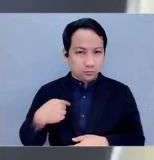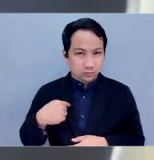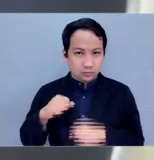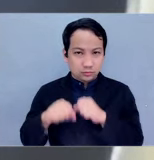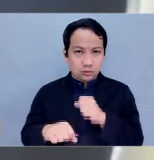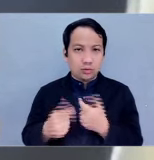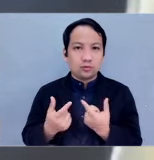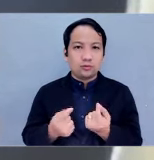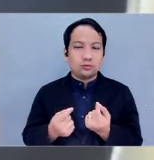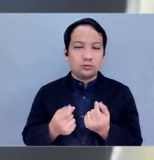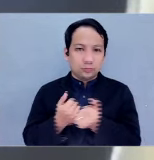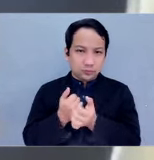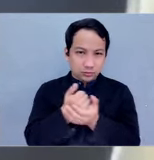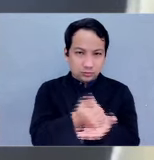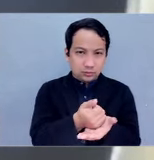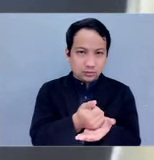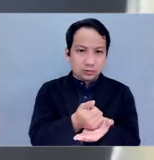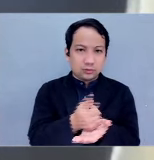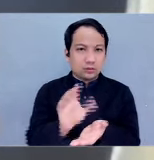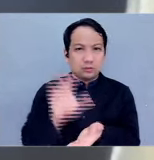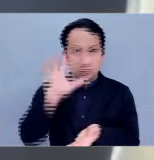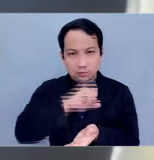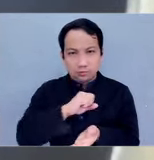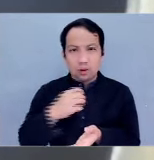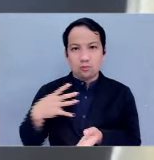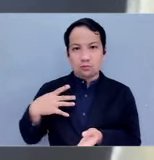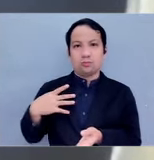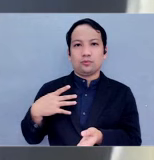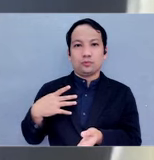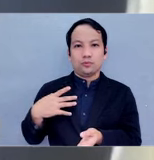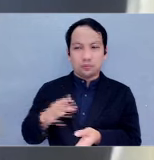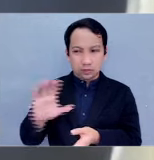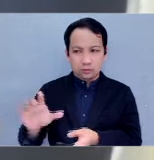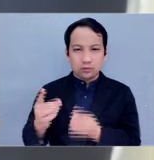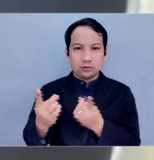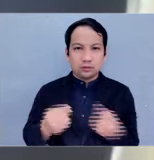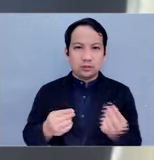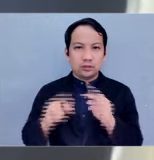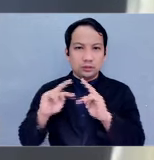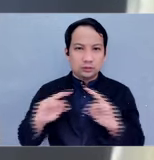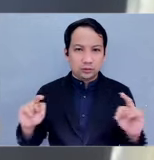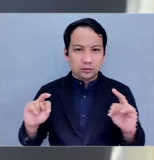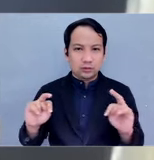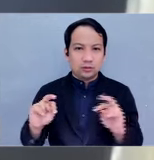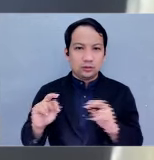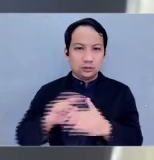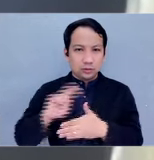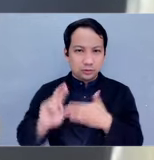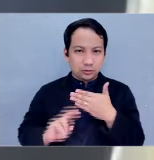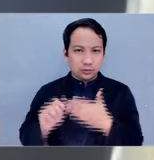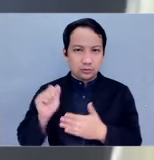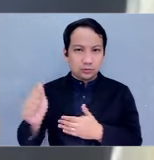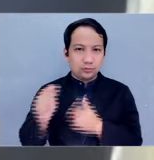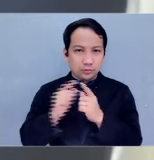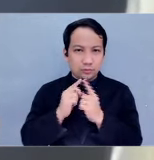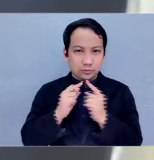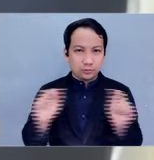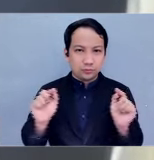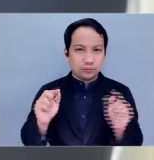Buti huwag tayo mag-speculate. Hintayin natin na nabas ang official news or